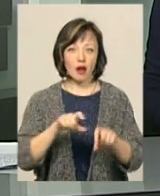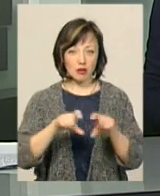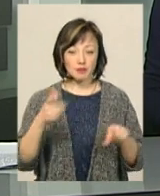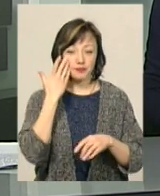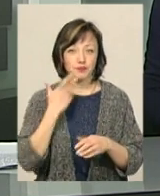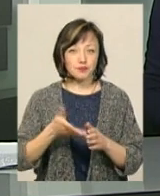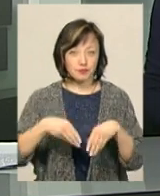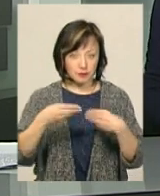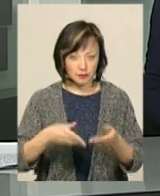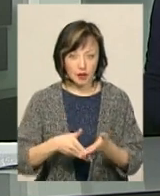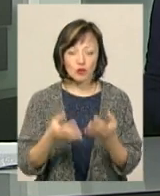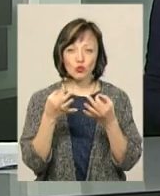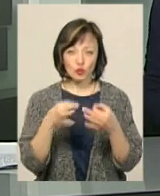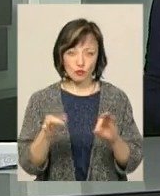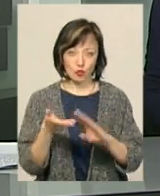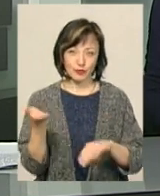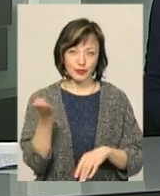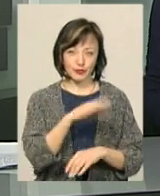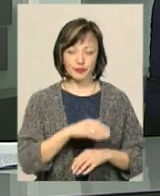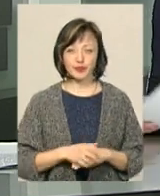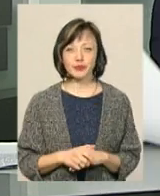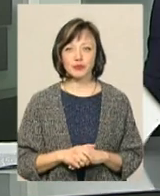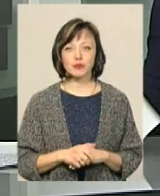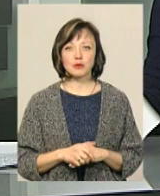надання допомоги йому дозволили залишити медзаклад.